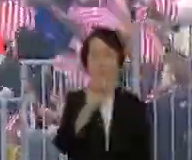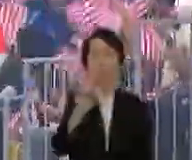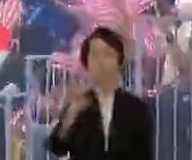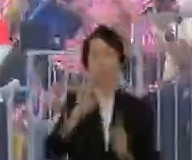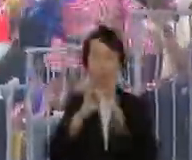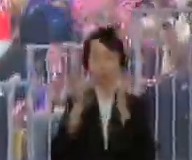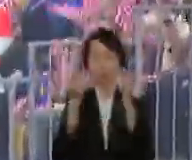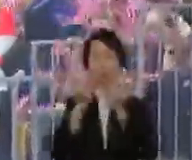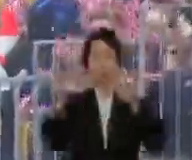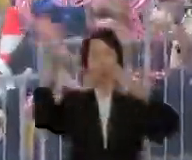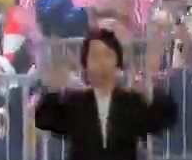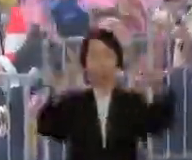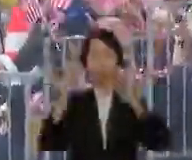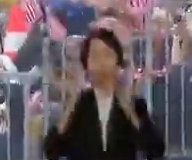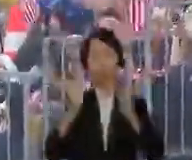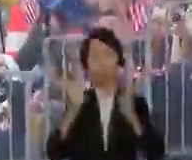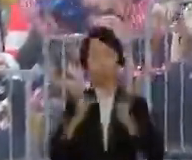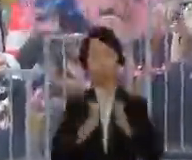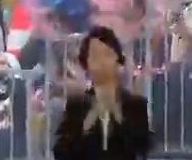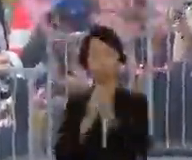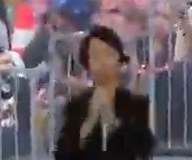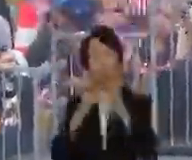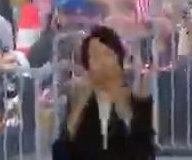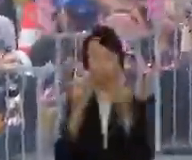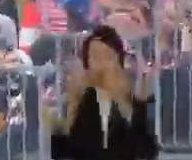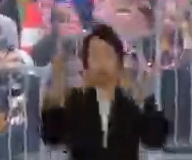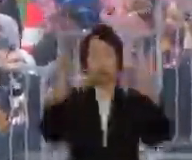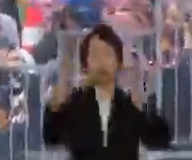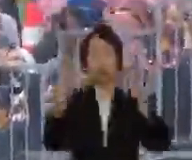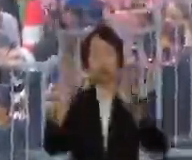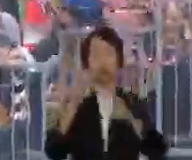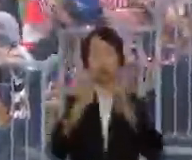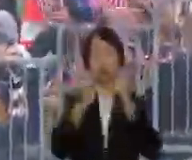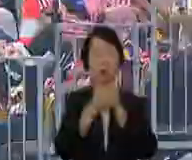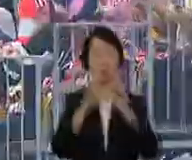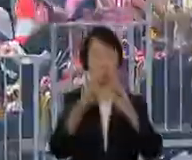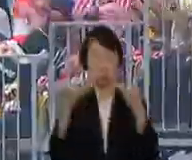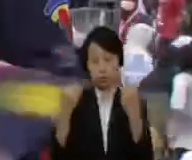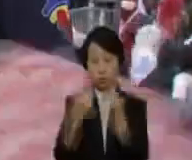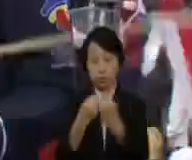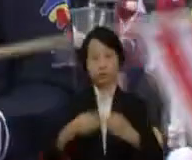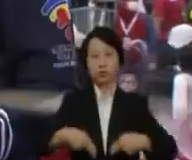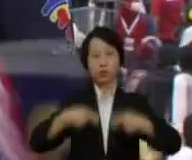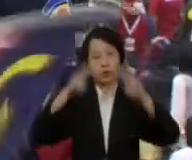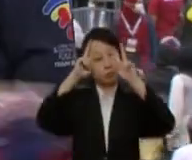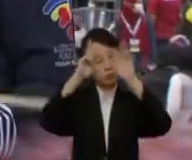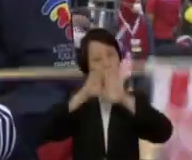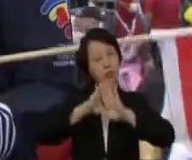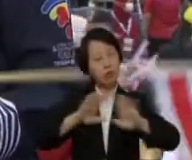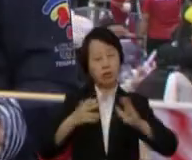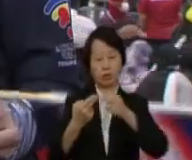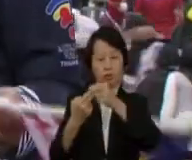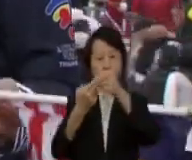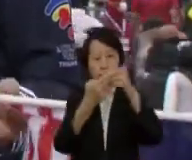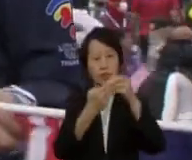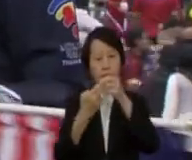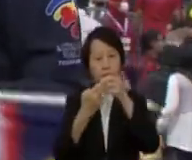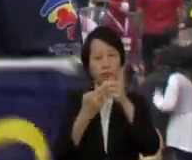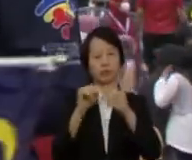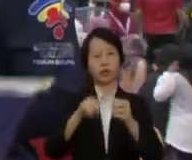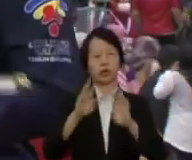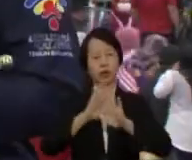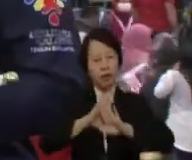Keluarga Malaysia Teguh Bersama. Keluarga Malaysia merujuk kepada masyarakat yang hidup aman, damai dan bersatu